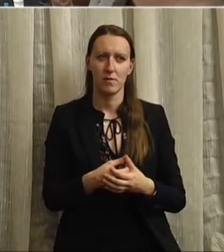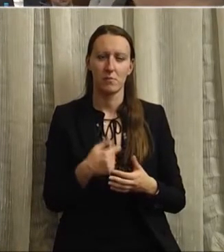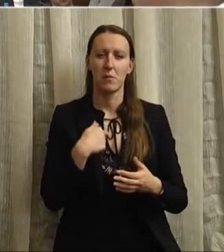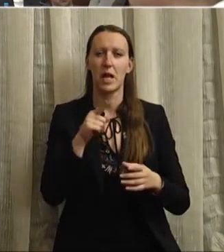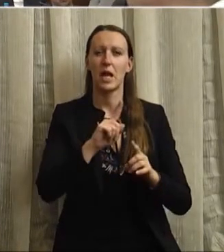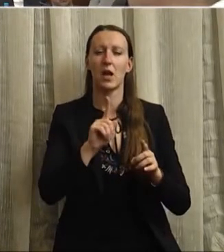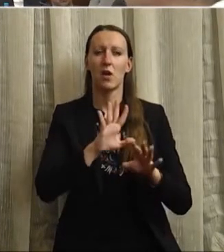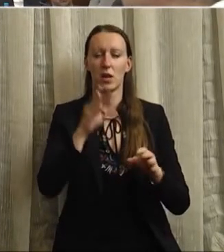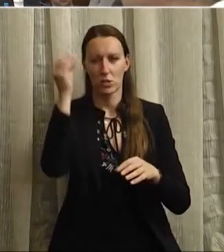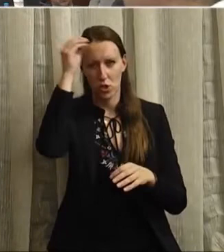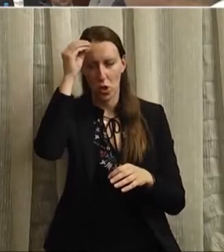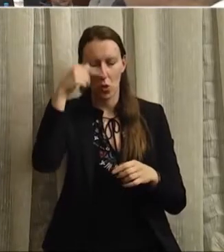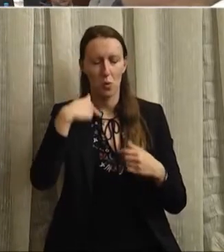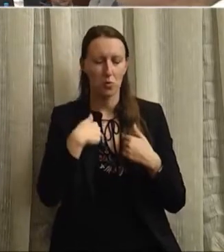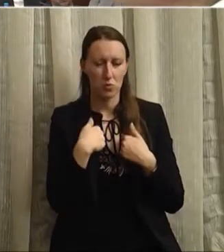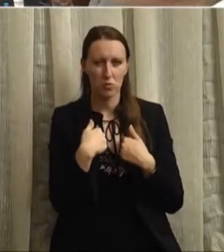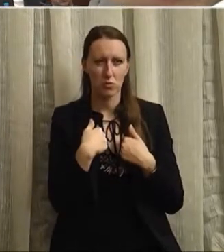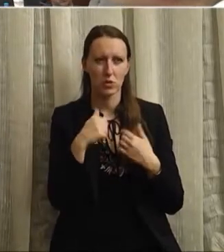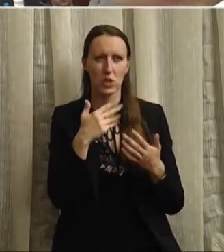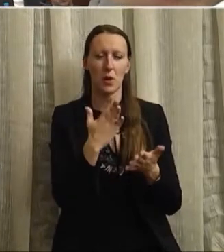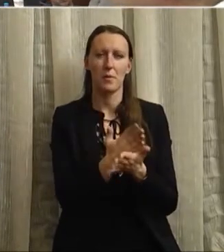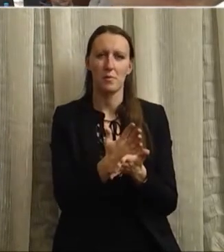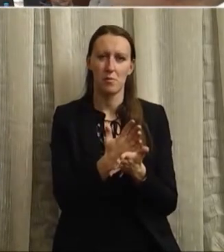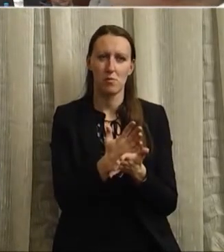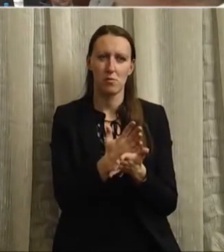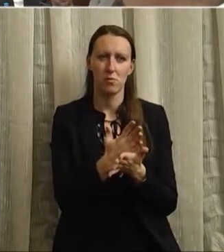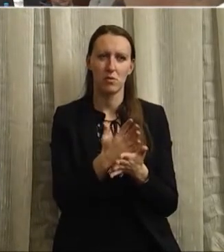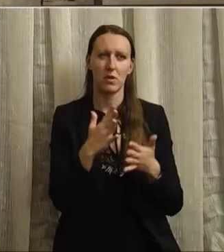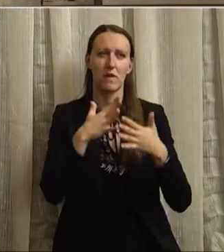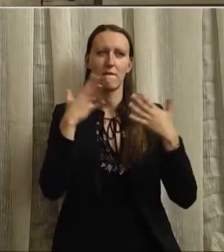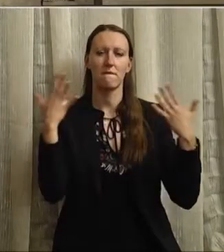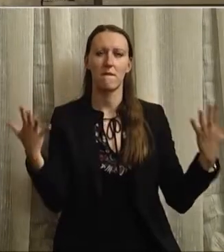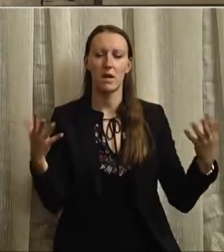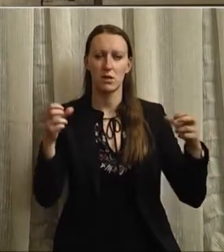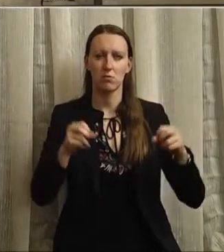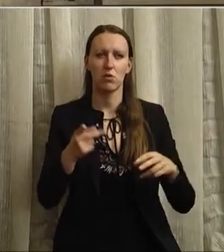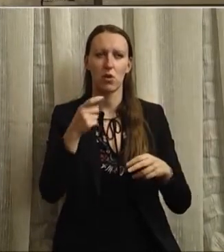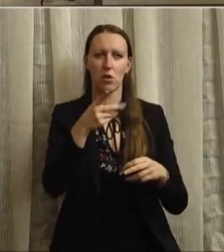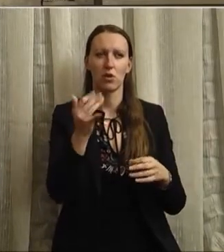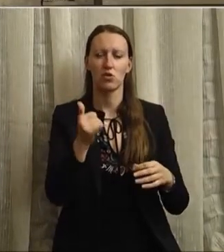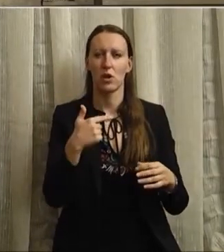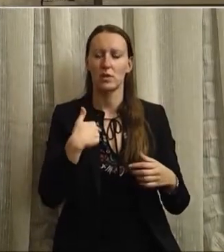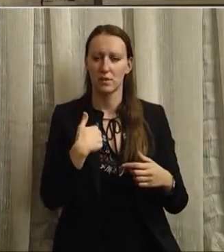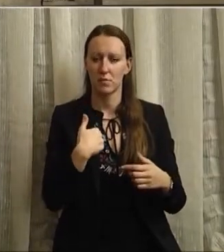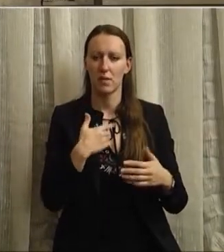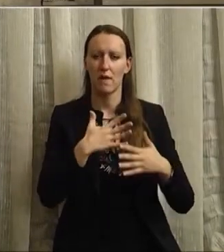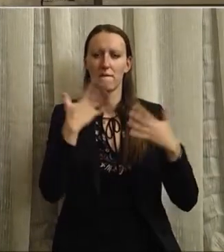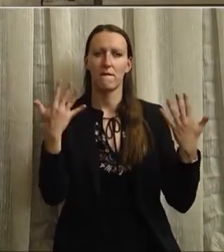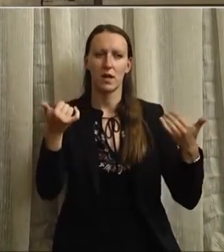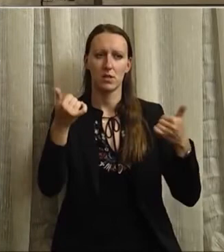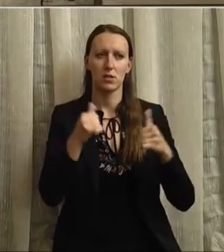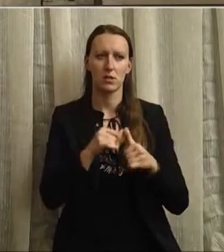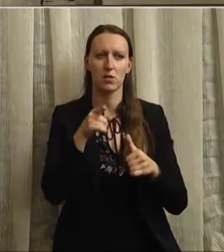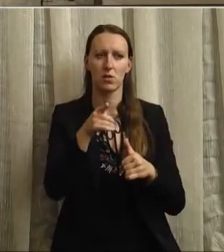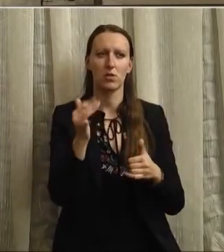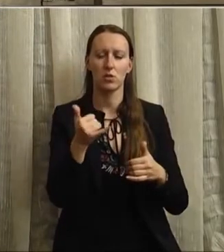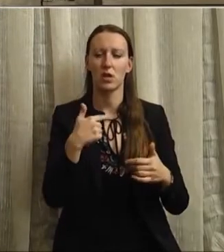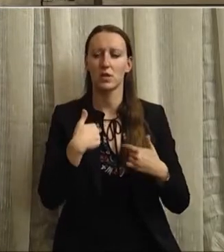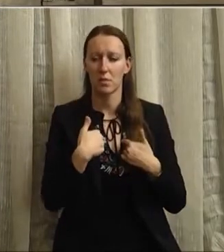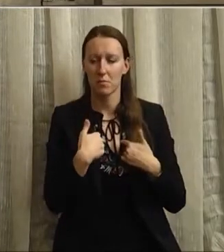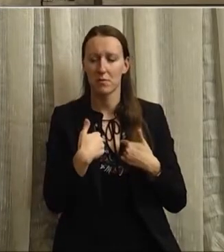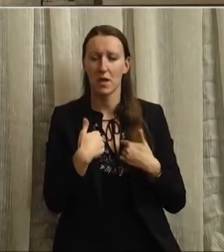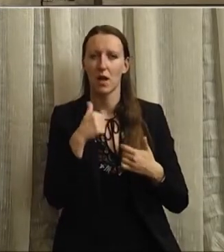mene niko neće naučiti da budem veći Puležan od onoga što jesam, veći Istrijan od onoga što